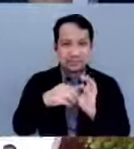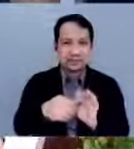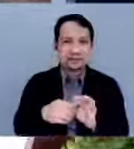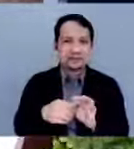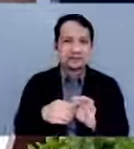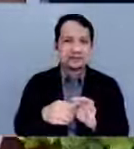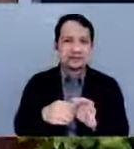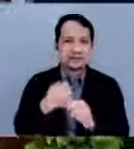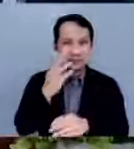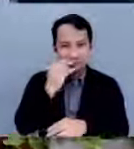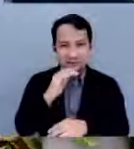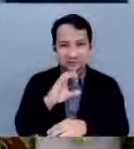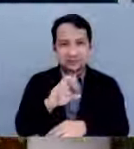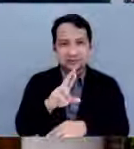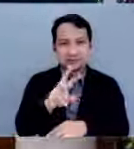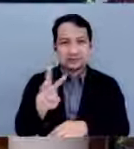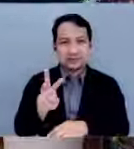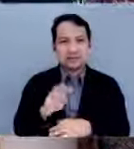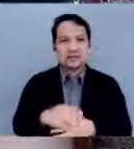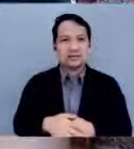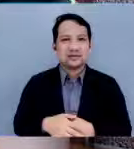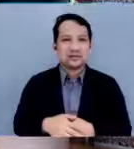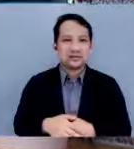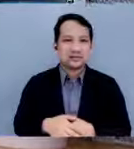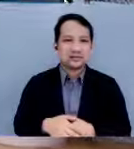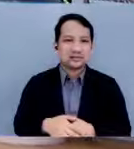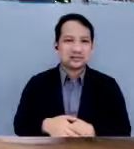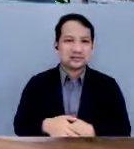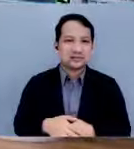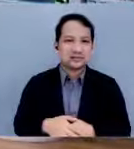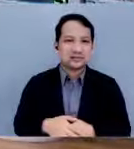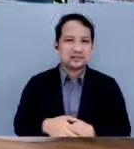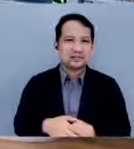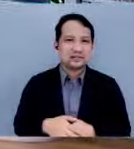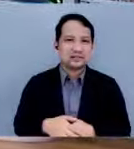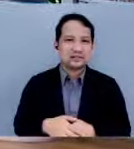Comedy Crew. Ayan, anyari. Anyari.